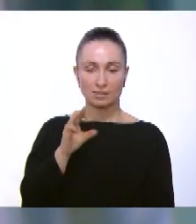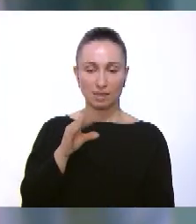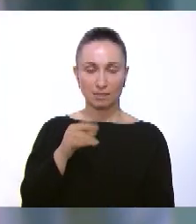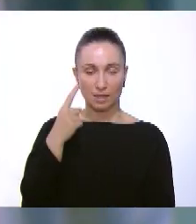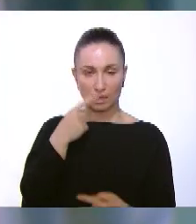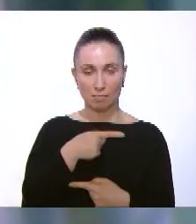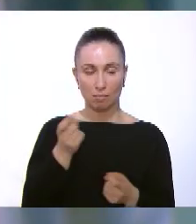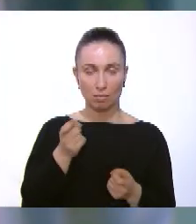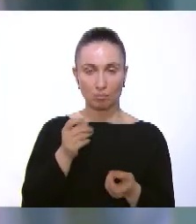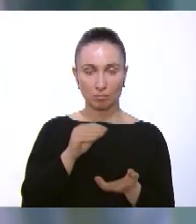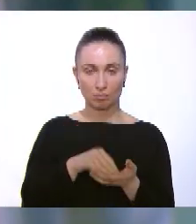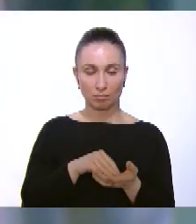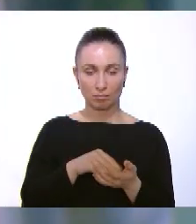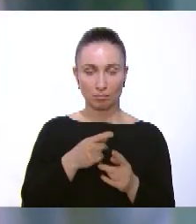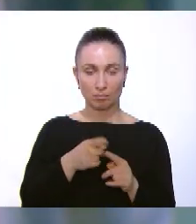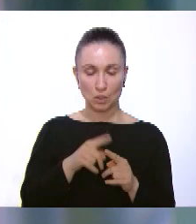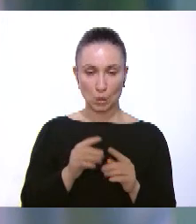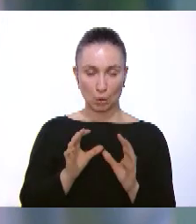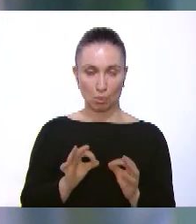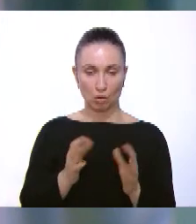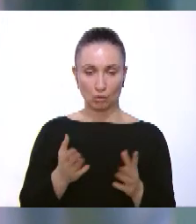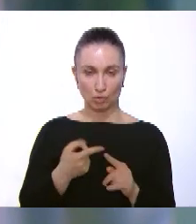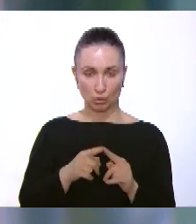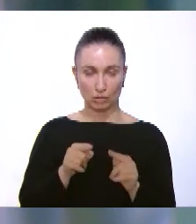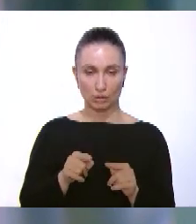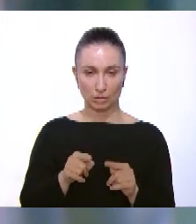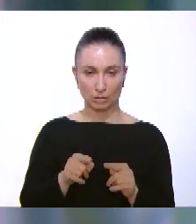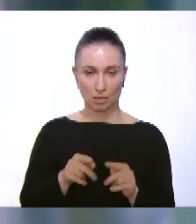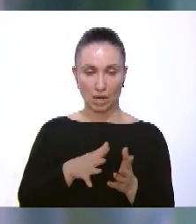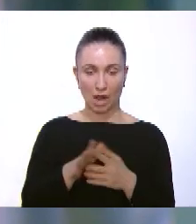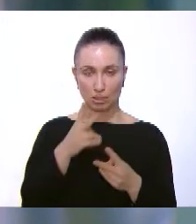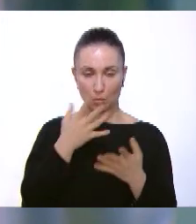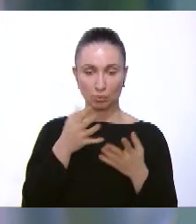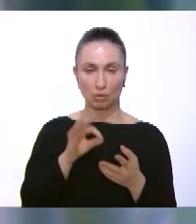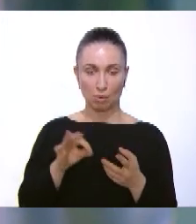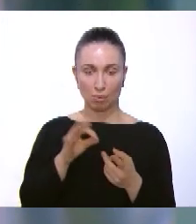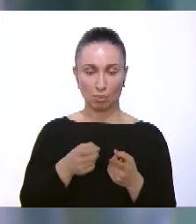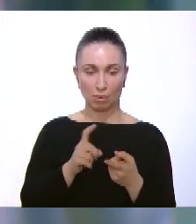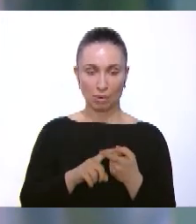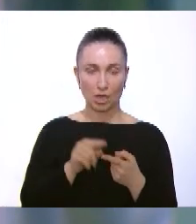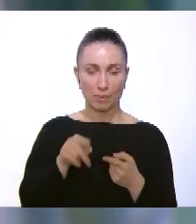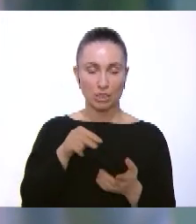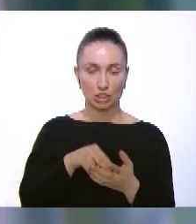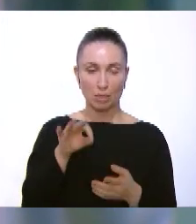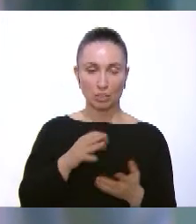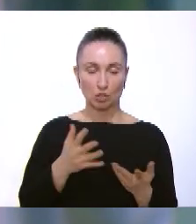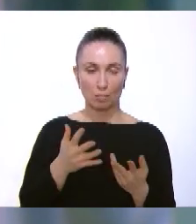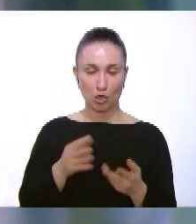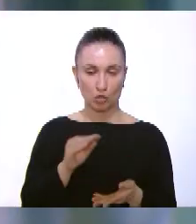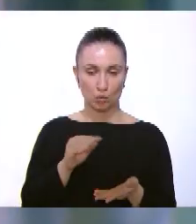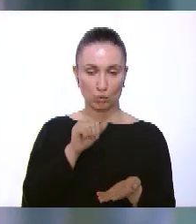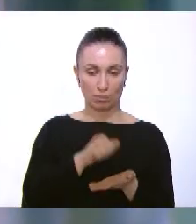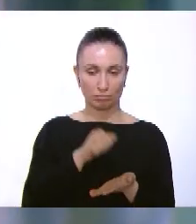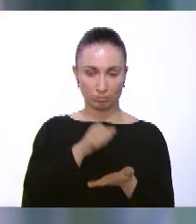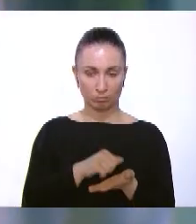ინფორმაციის აი ლოგიკურად სწორედ ეს ხარჯთეფექტურობა უკავშირდება იმ შეფასებას, რომელიც ჟურნალ